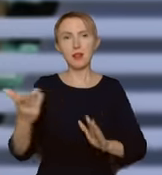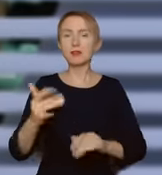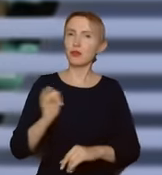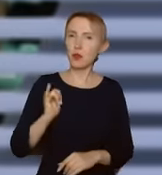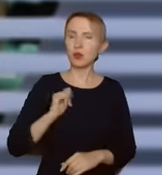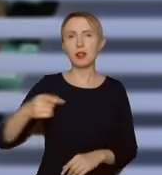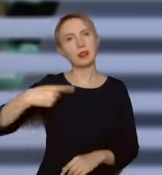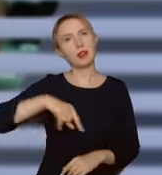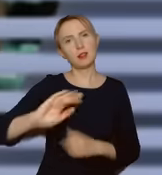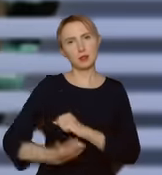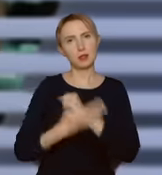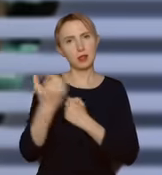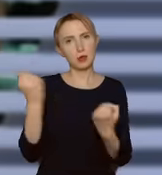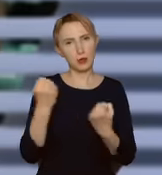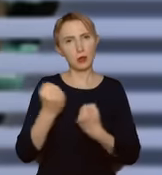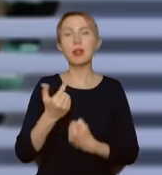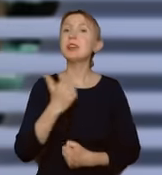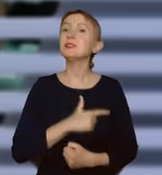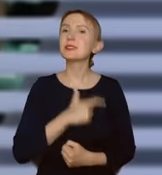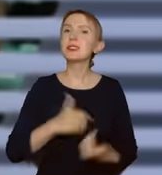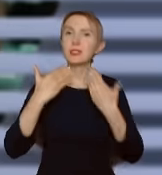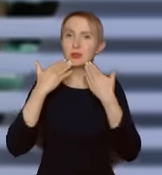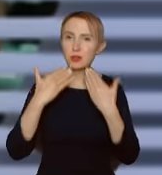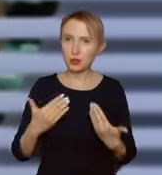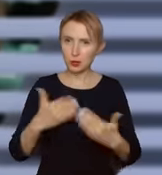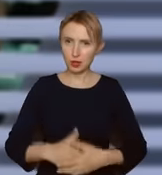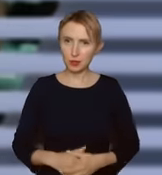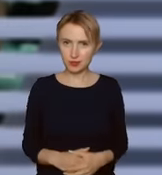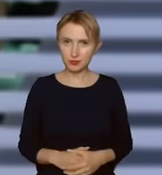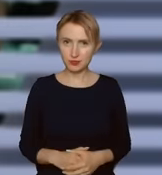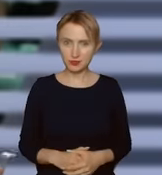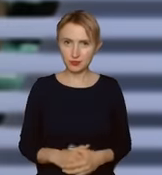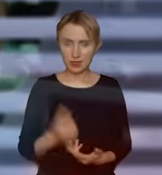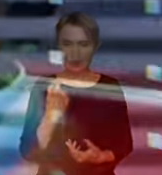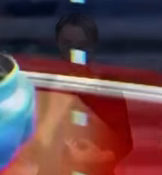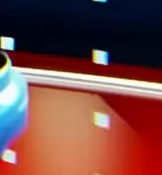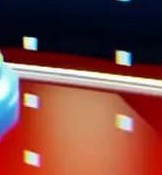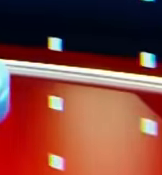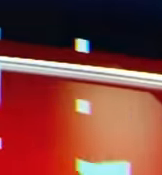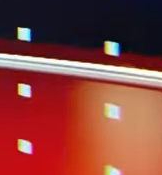dla nas wielkie wsparcie. Bardzo serdecznie za to dziękujemy i spotykamy się dosłownie za chwilę.